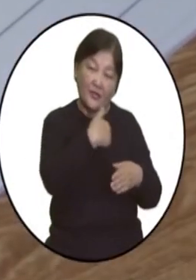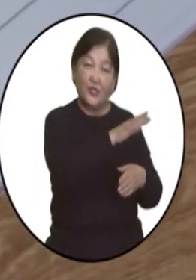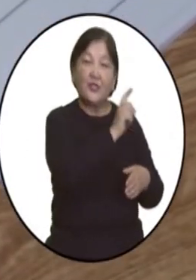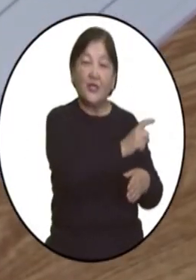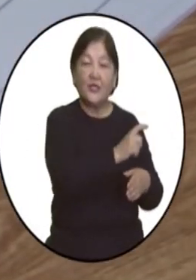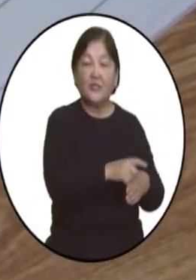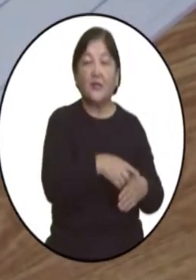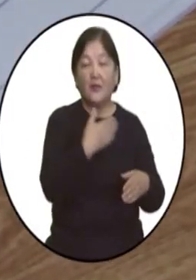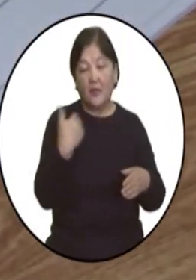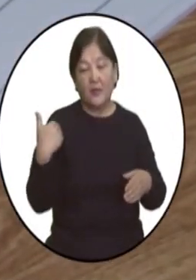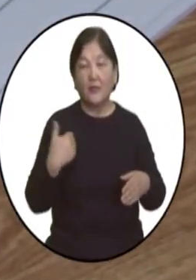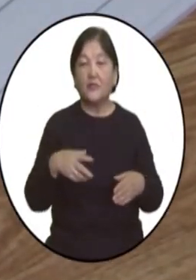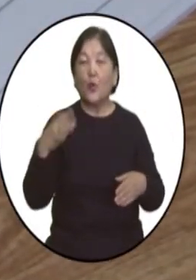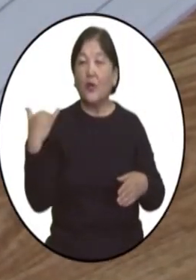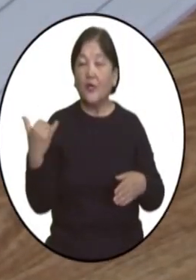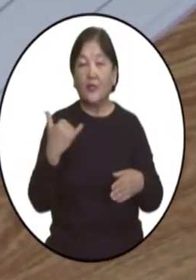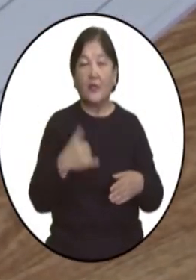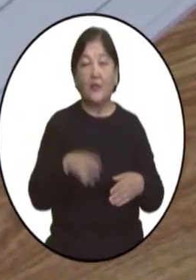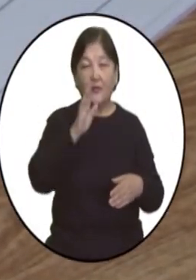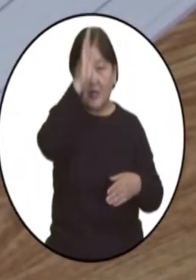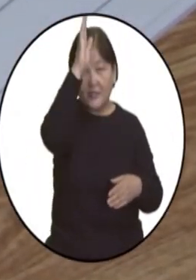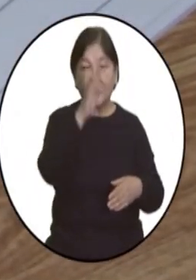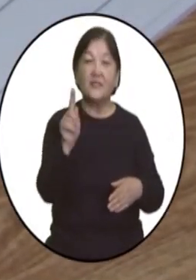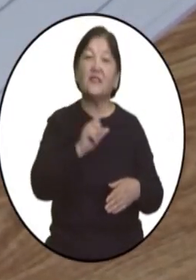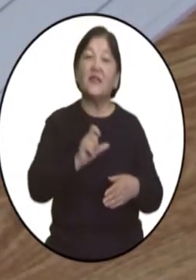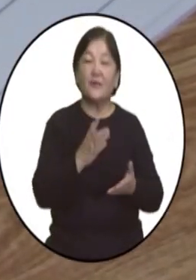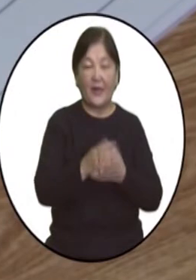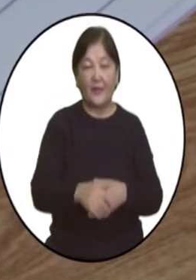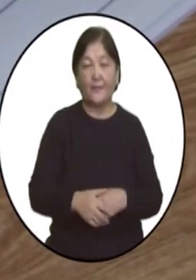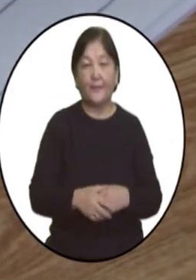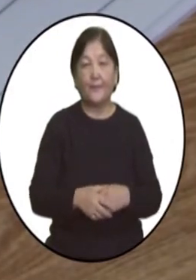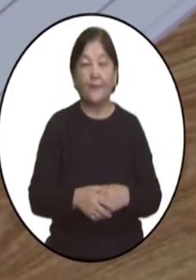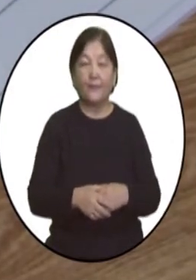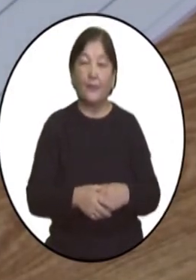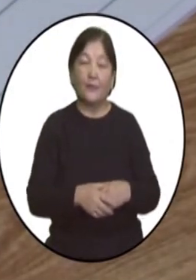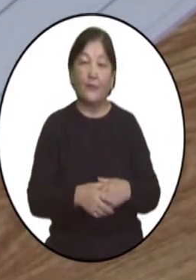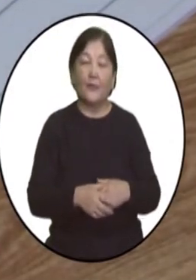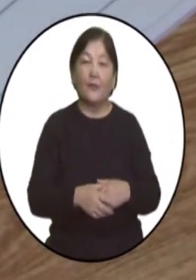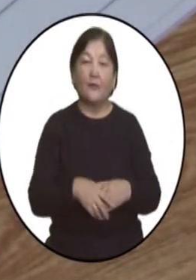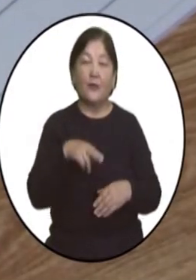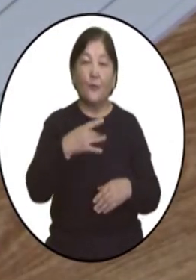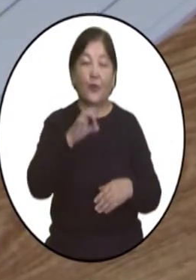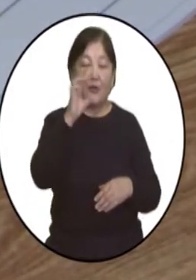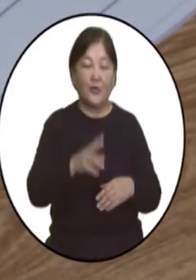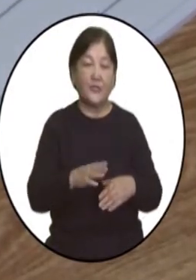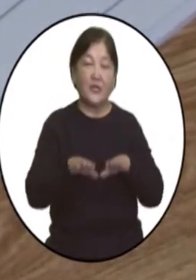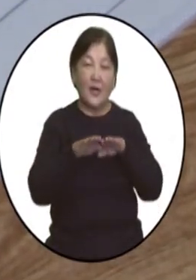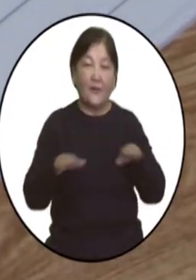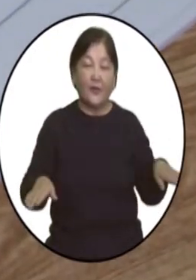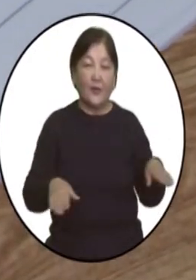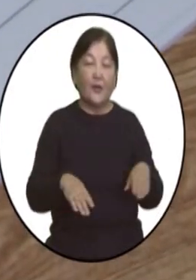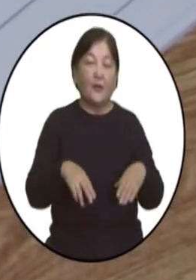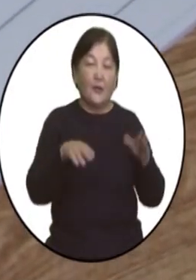гар тийшээ үргэлжилсэн Y тэнхлэг, дээш үргэлжилсэн Z тэнхлэг. Мөн тэдгээр тэнхлэг хооронд проекцийн хавтгаанууд болох P1,